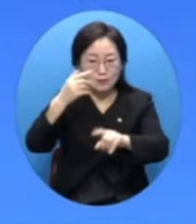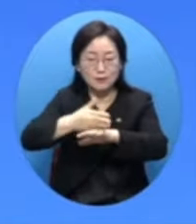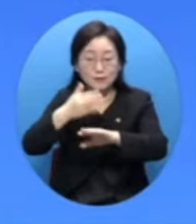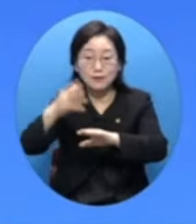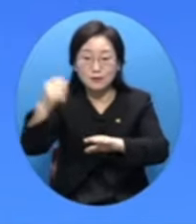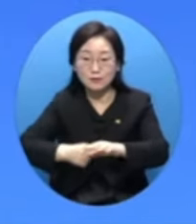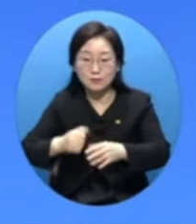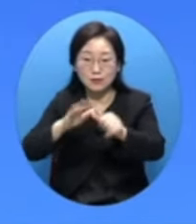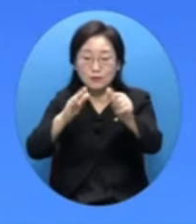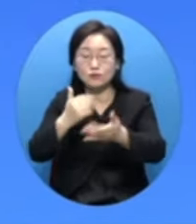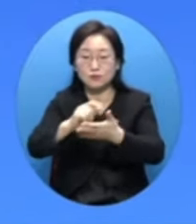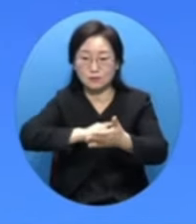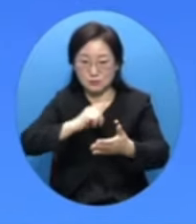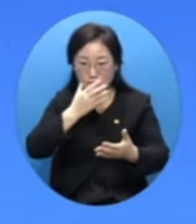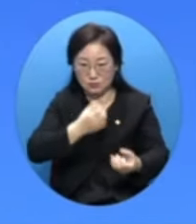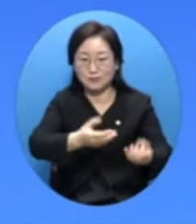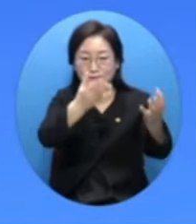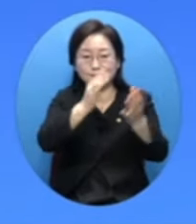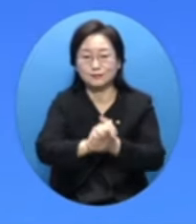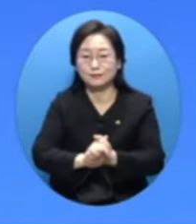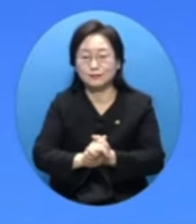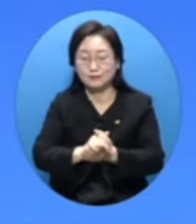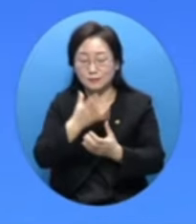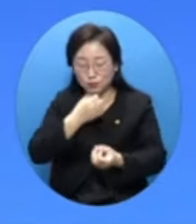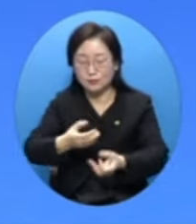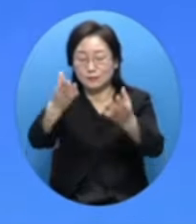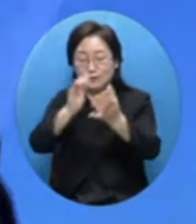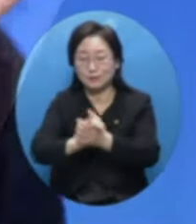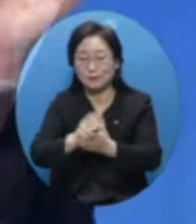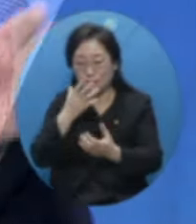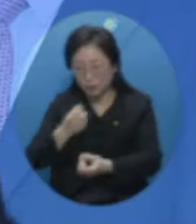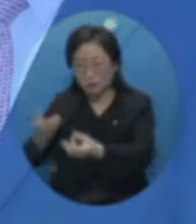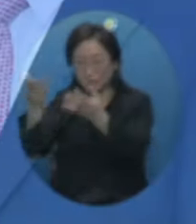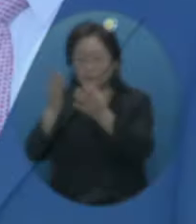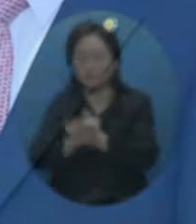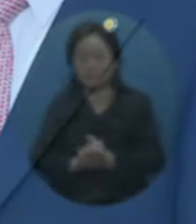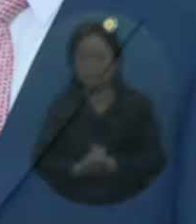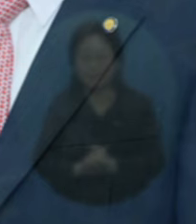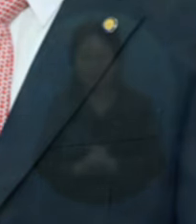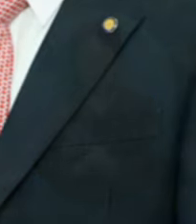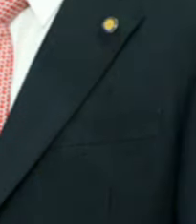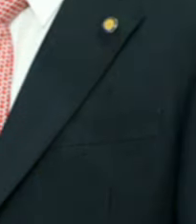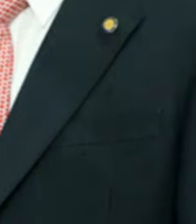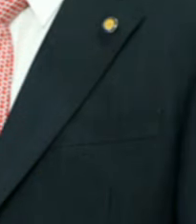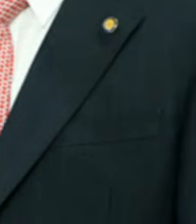감사로 나가는 여러분 못하시기를 주님의 이름으로 축원합니다. 축원합니다. 축원합니다. 축원합니다.